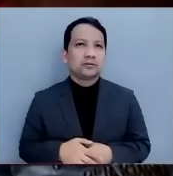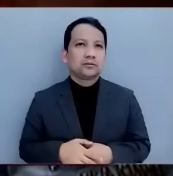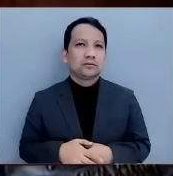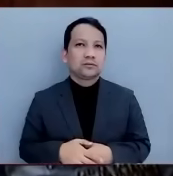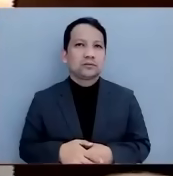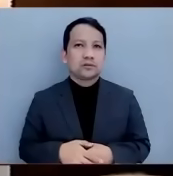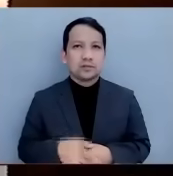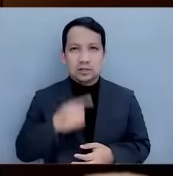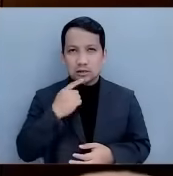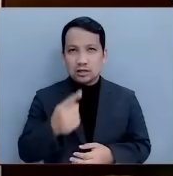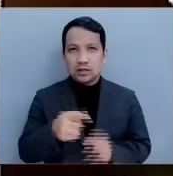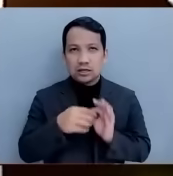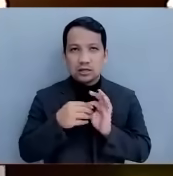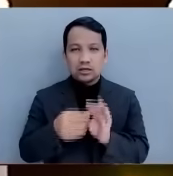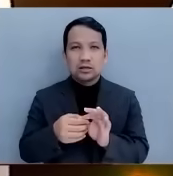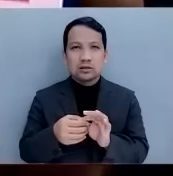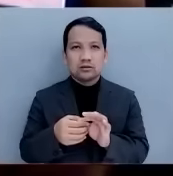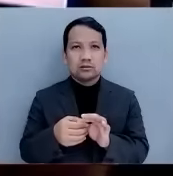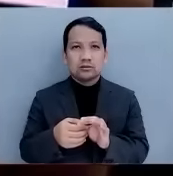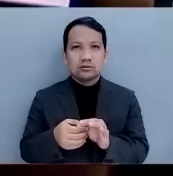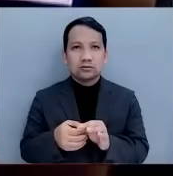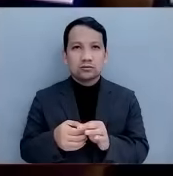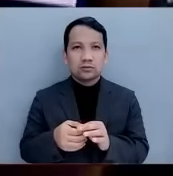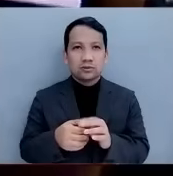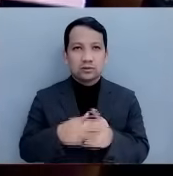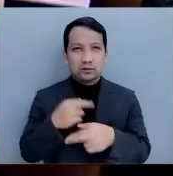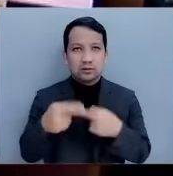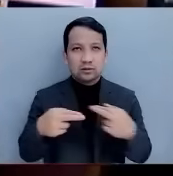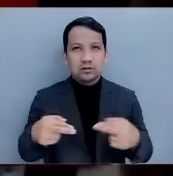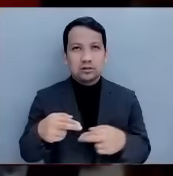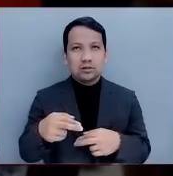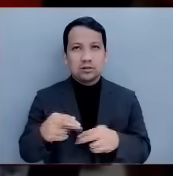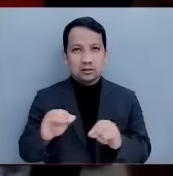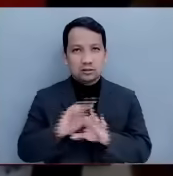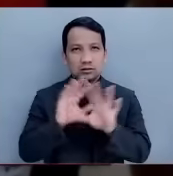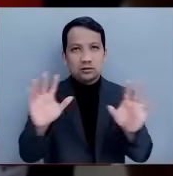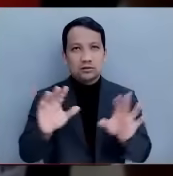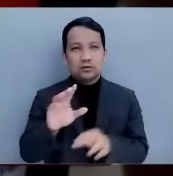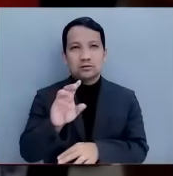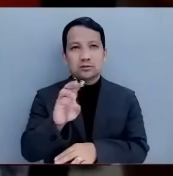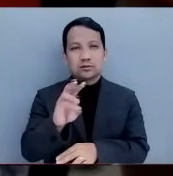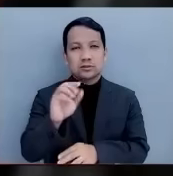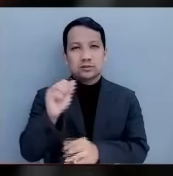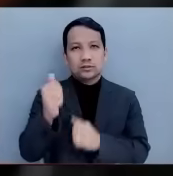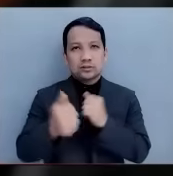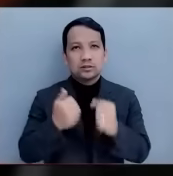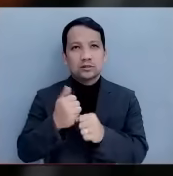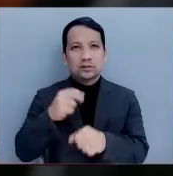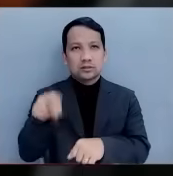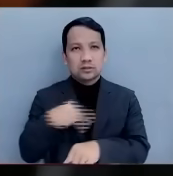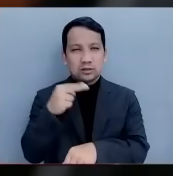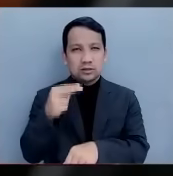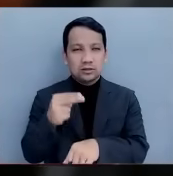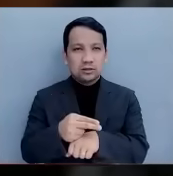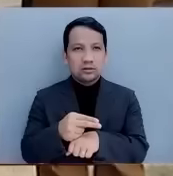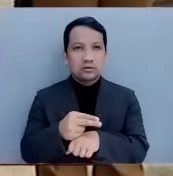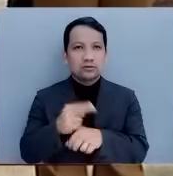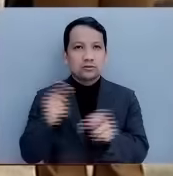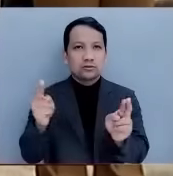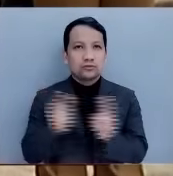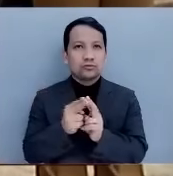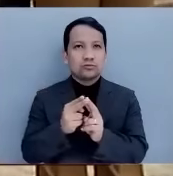Kanina sa Quezon City, kandilang may itim na laso ang nagpaliwanag sa gabi ng 16th na anibrasaryo ng National Union of People's